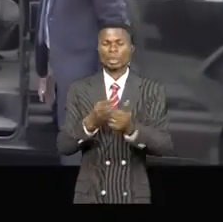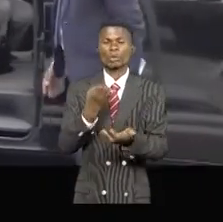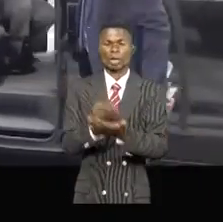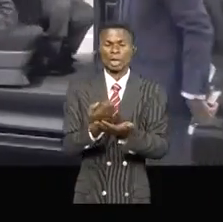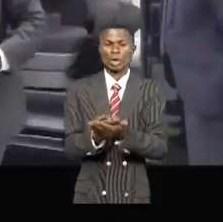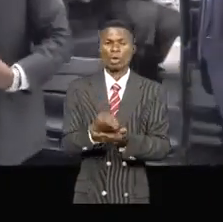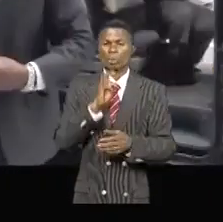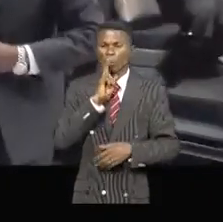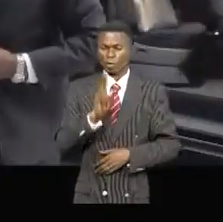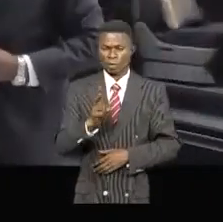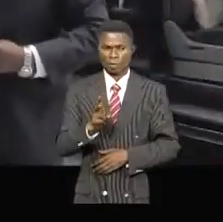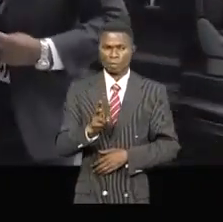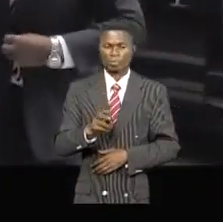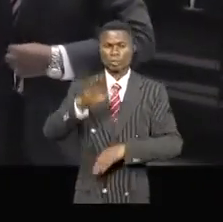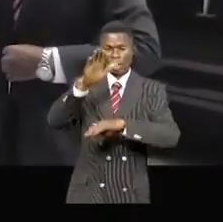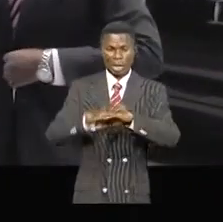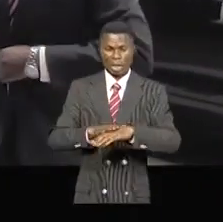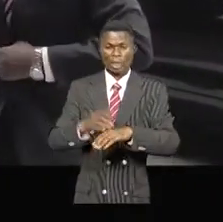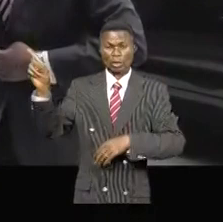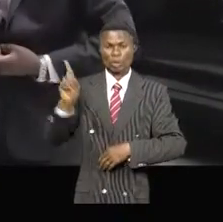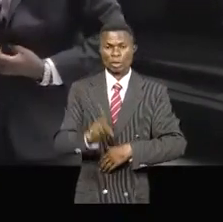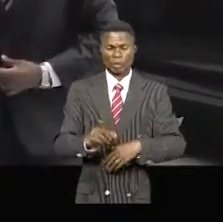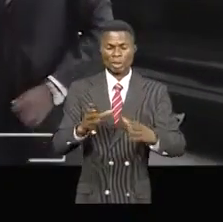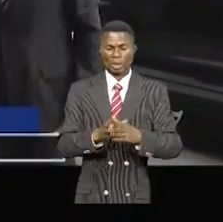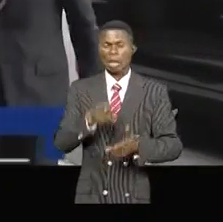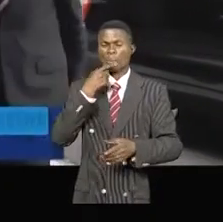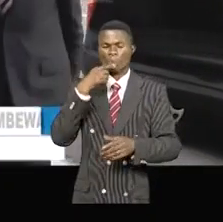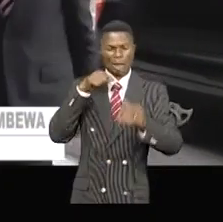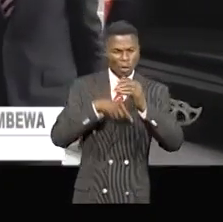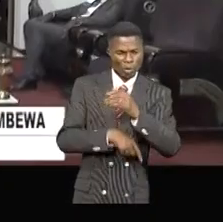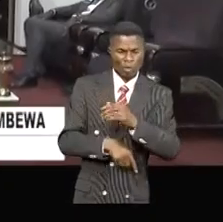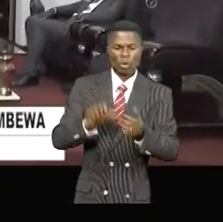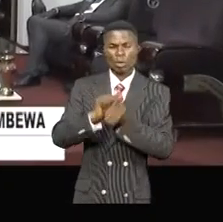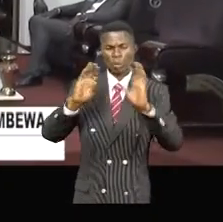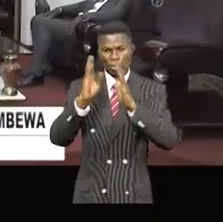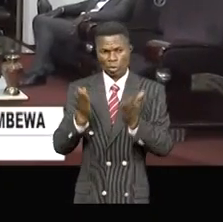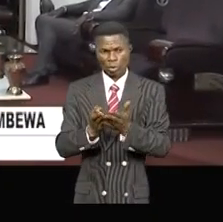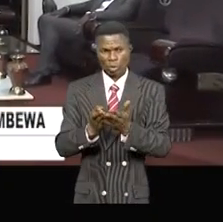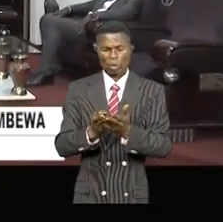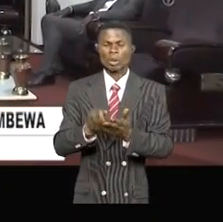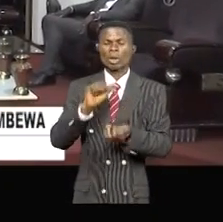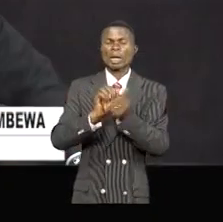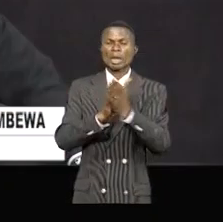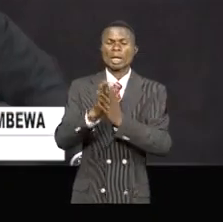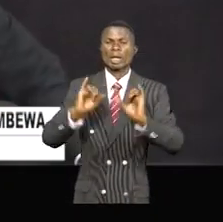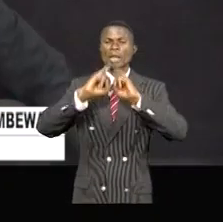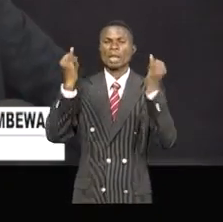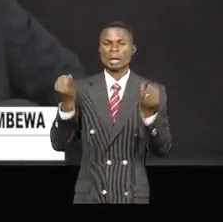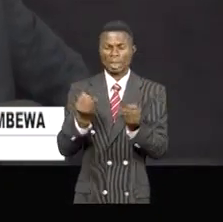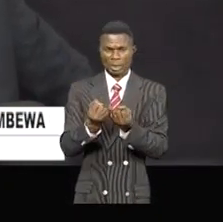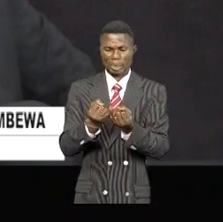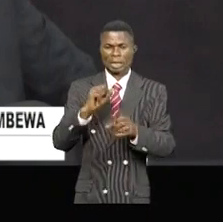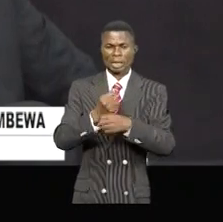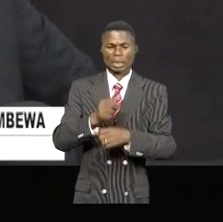Invité par les autorités congolaises, Jean Bakoli va échanger et approfondir toutes ces questions autour de l'industrialisation de la République démocratique du